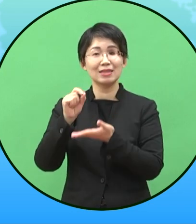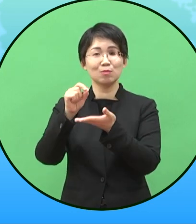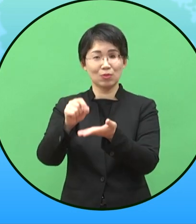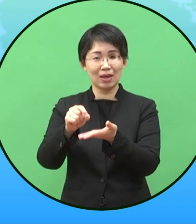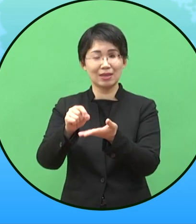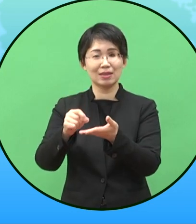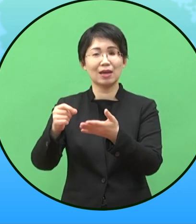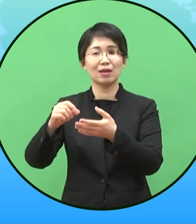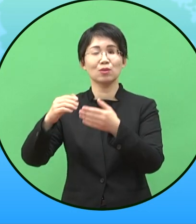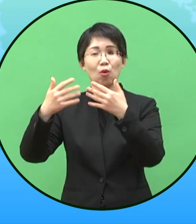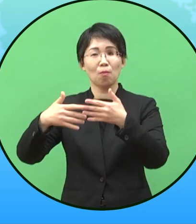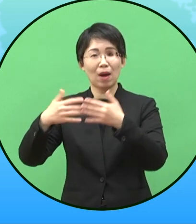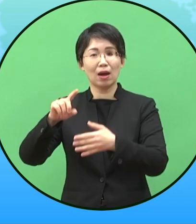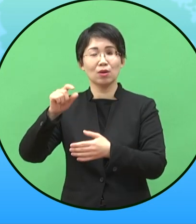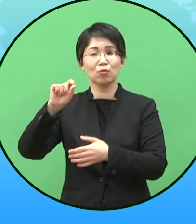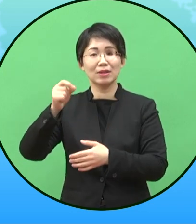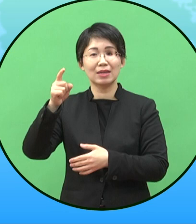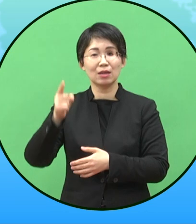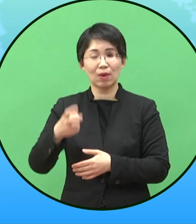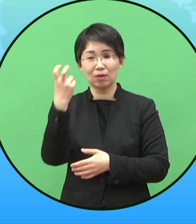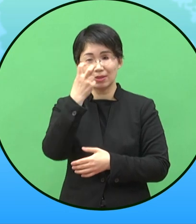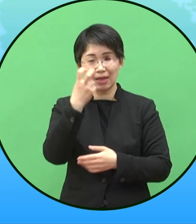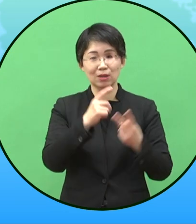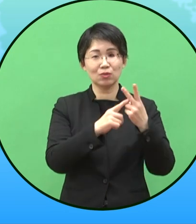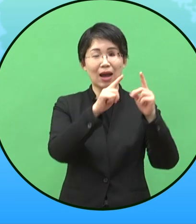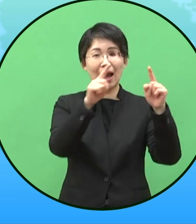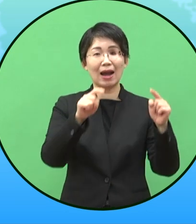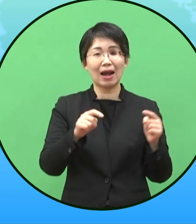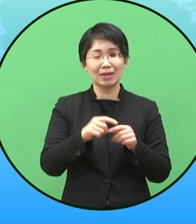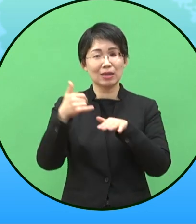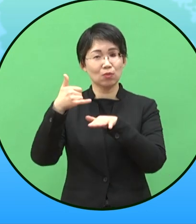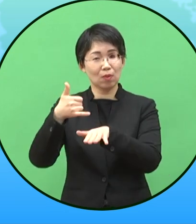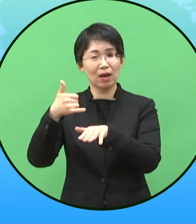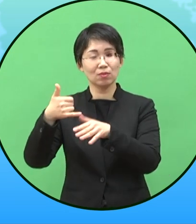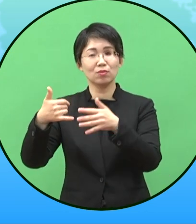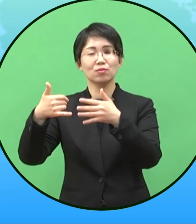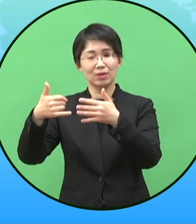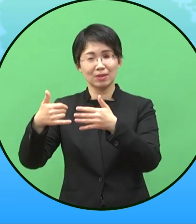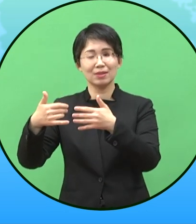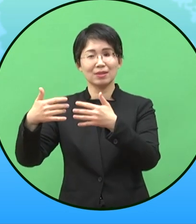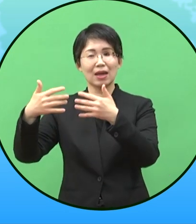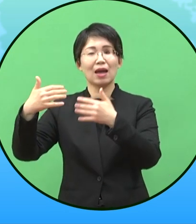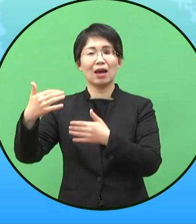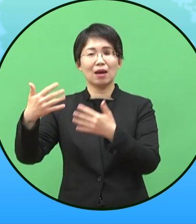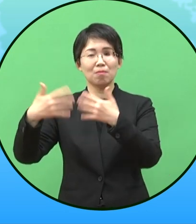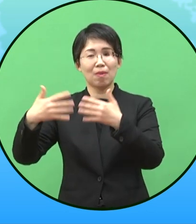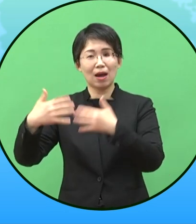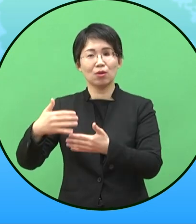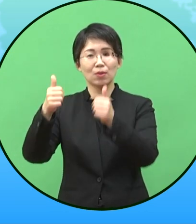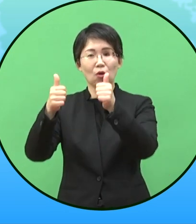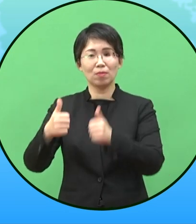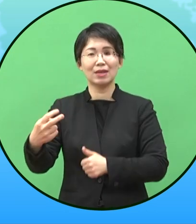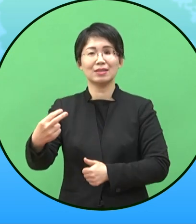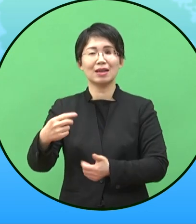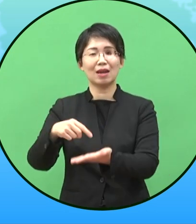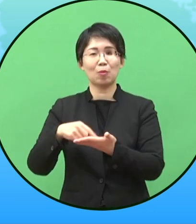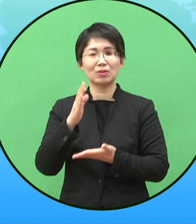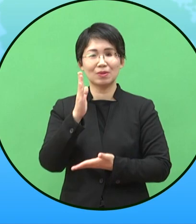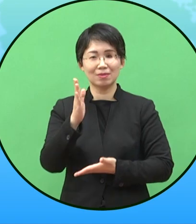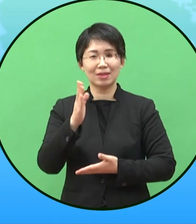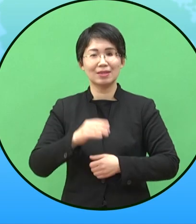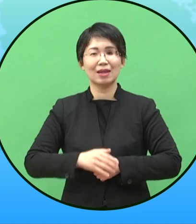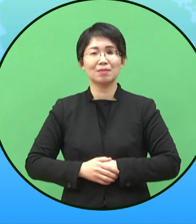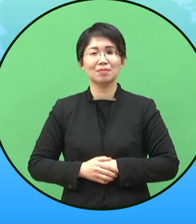。番組キーワードをチェックして、はがき、ファックス、番組ホームページからご応募ください。